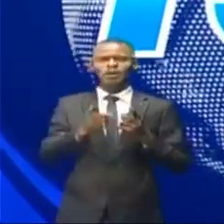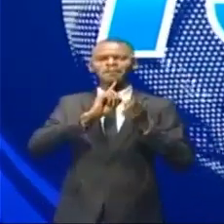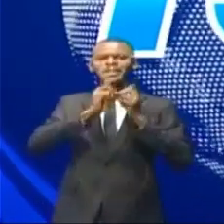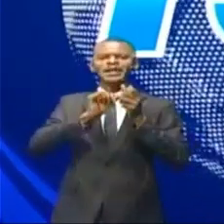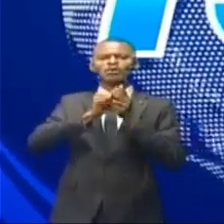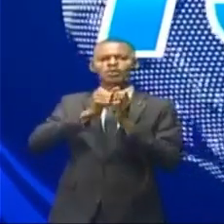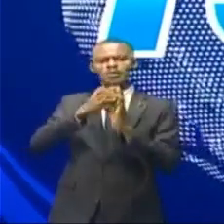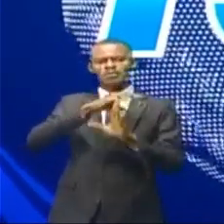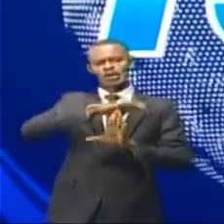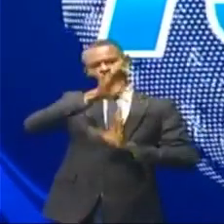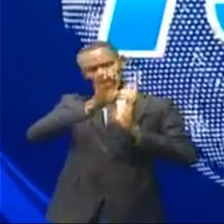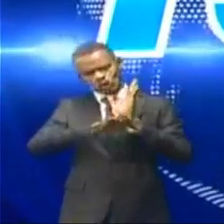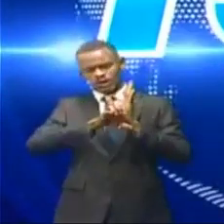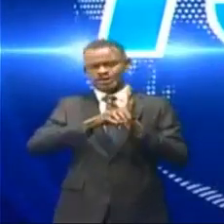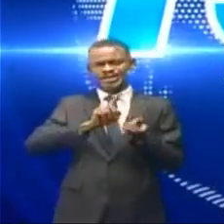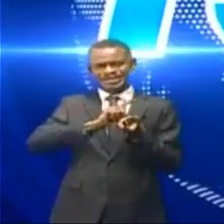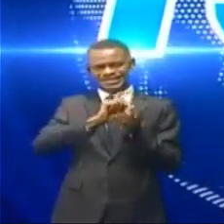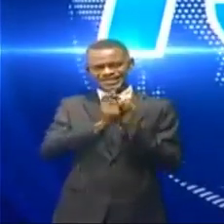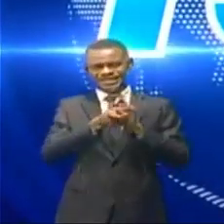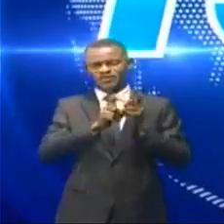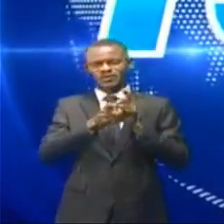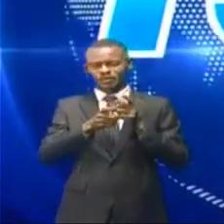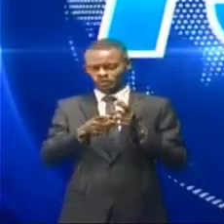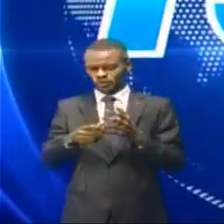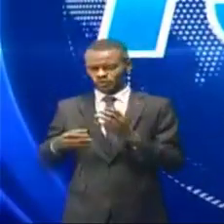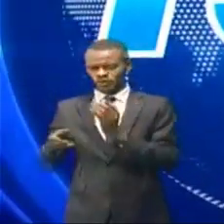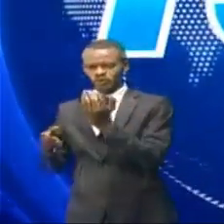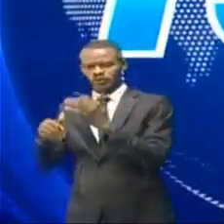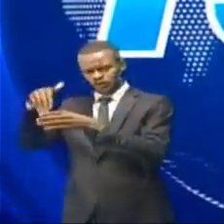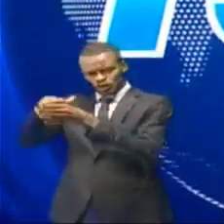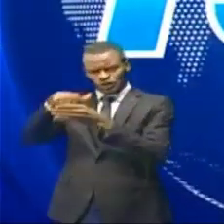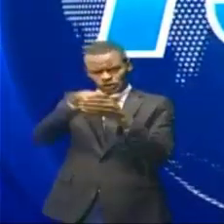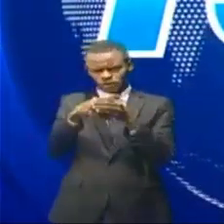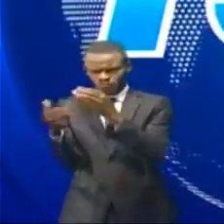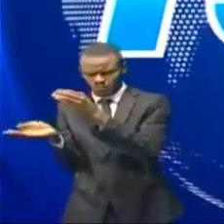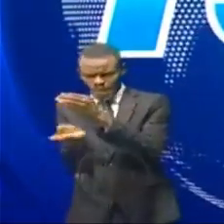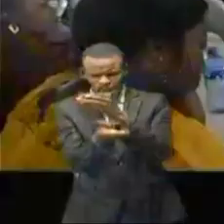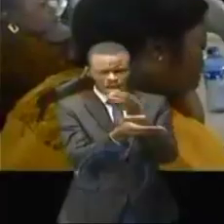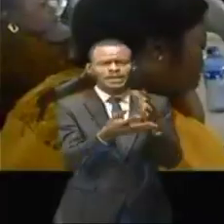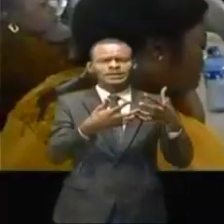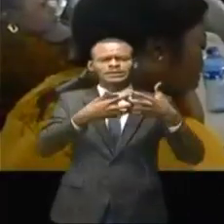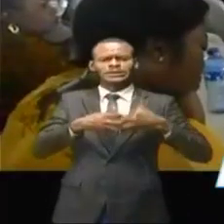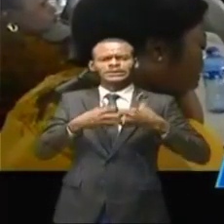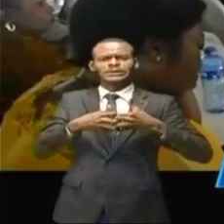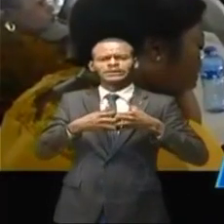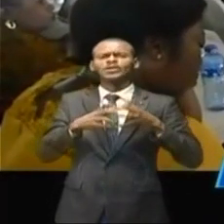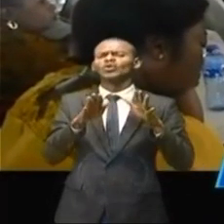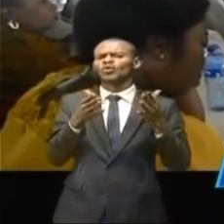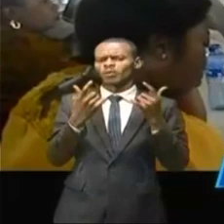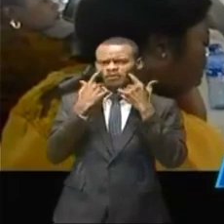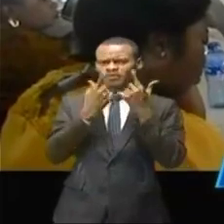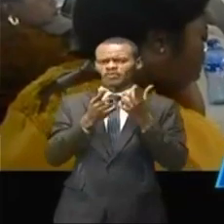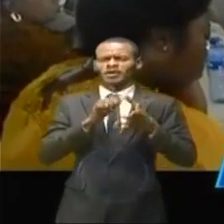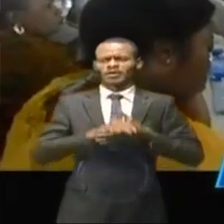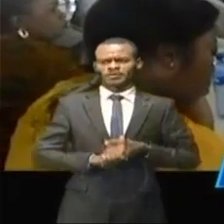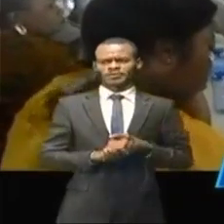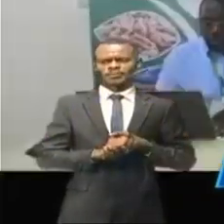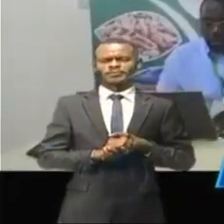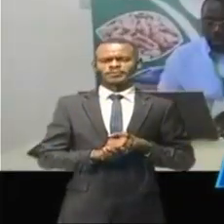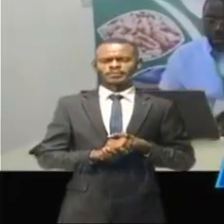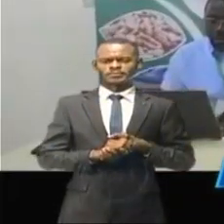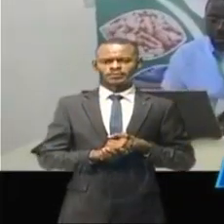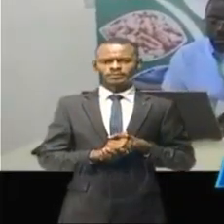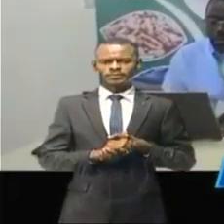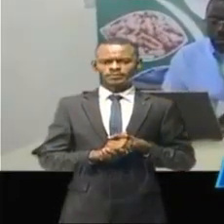désormais son plan stratégique sur la durabilité de chaîne de valeur. Ikea a organisé du 10 au 11 juillet